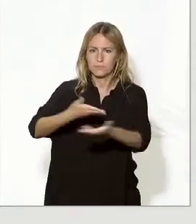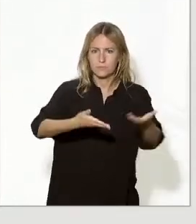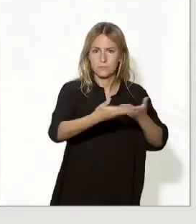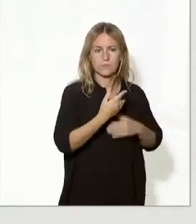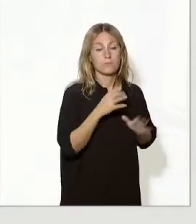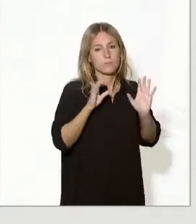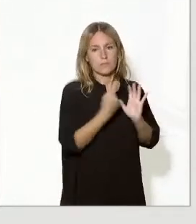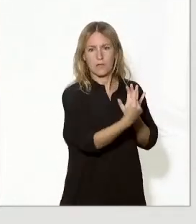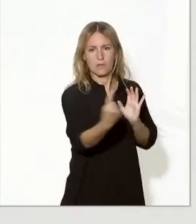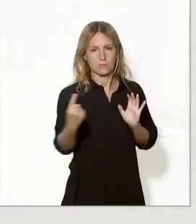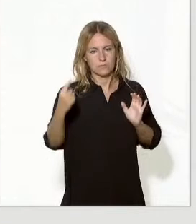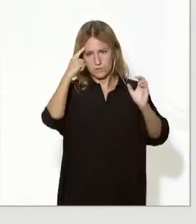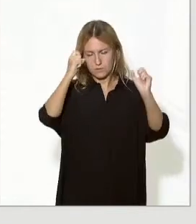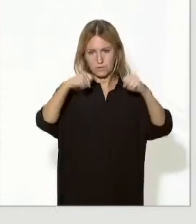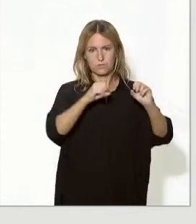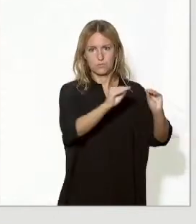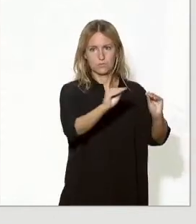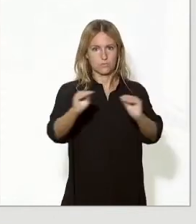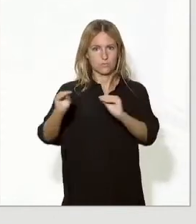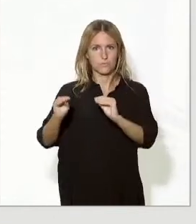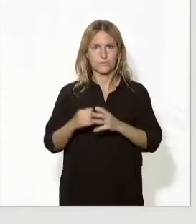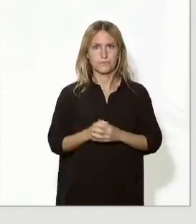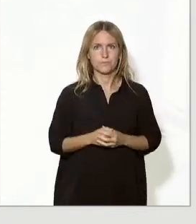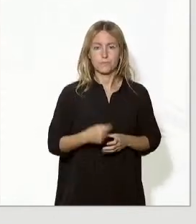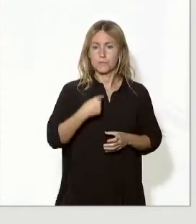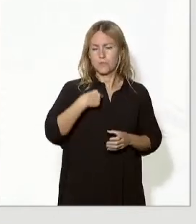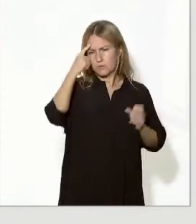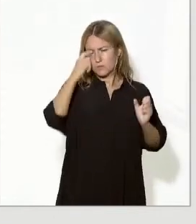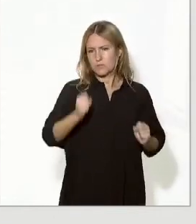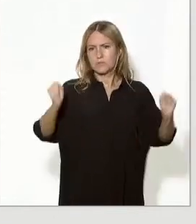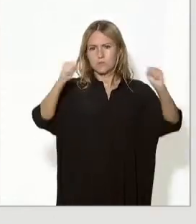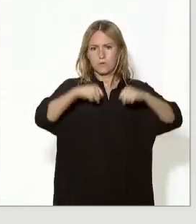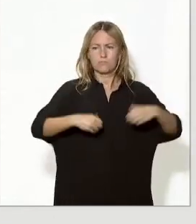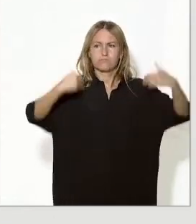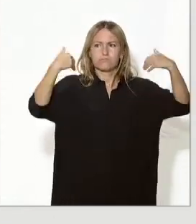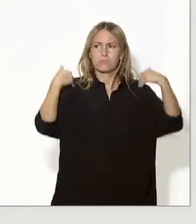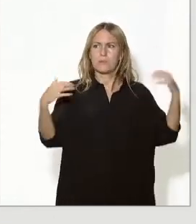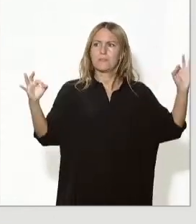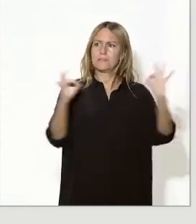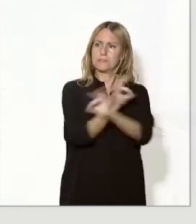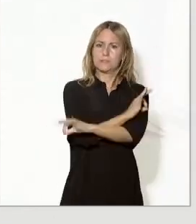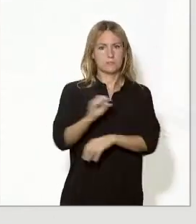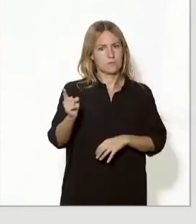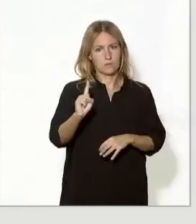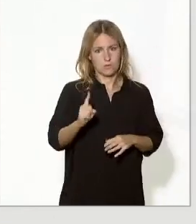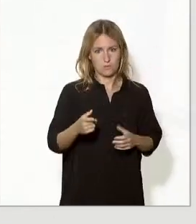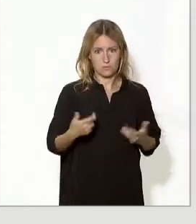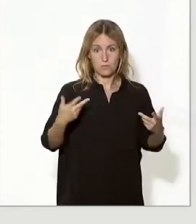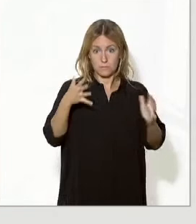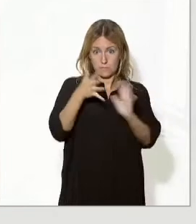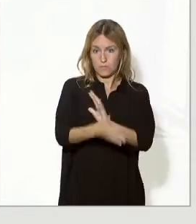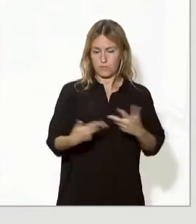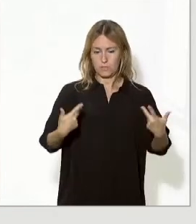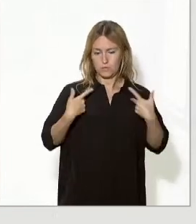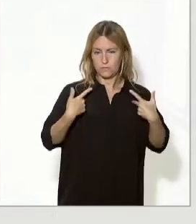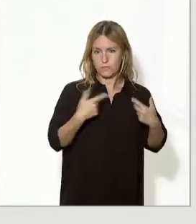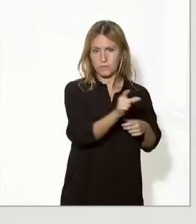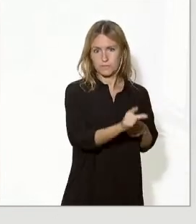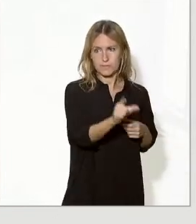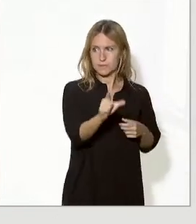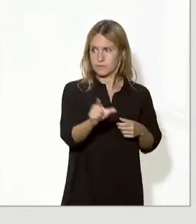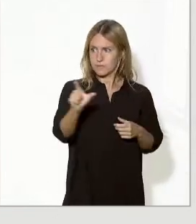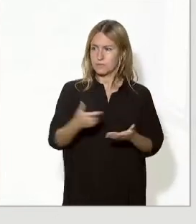seves decisions. El que jo no faré és prendre cap decisió irresponsable amb el que està patint la ciutadania.